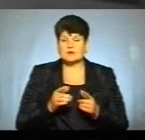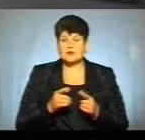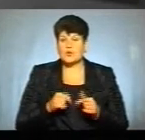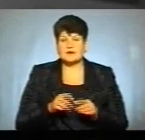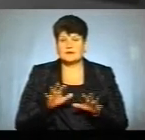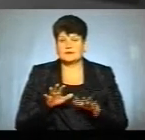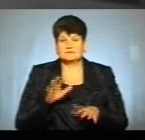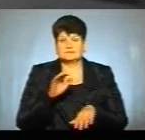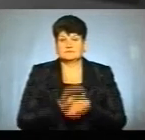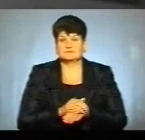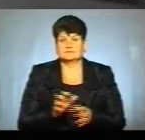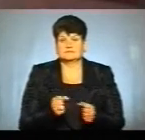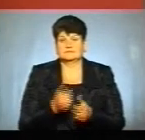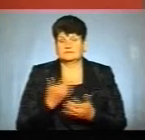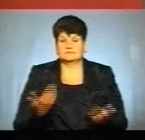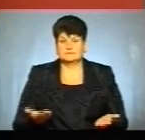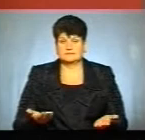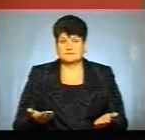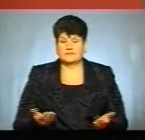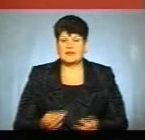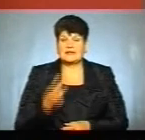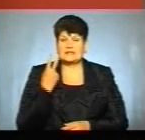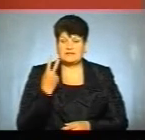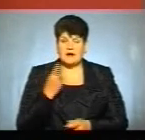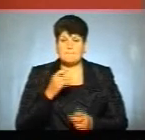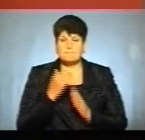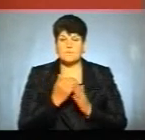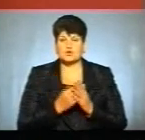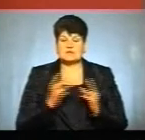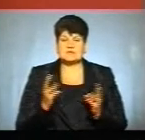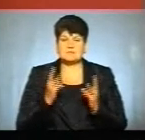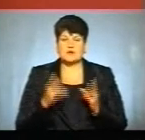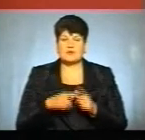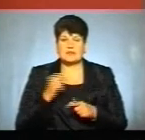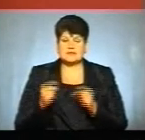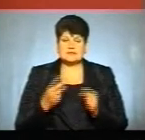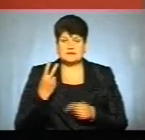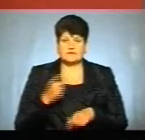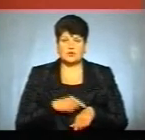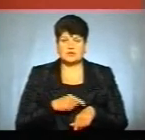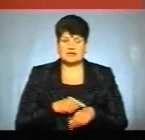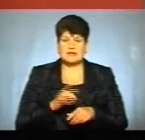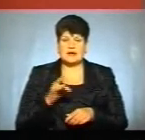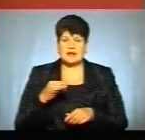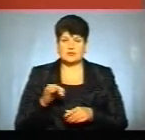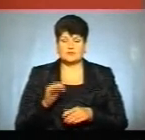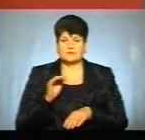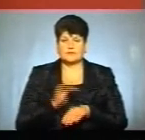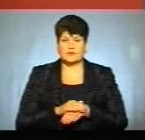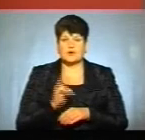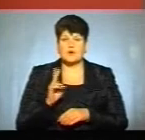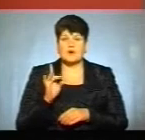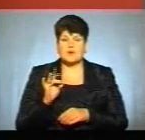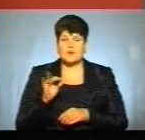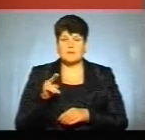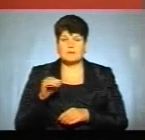застали. Два адміністративні протоколи за спалювання листя за 2 години рейду зафіксували інспектори у